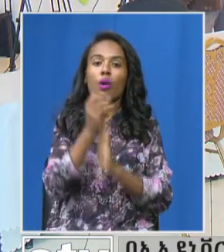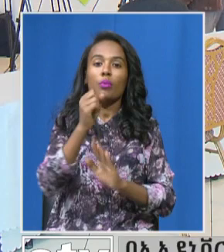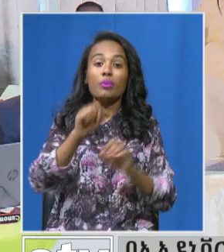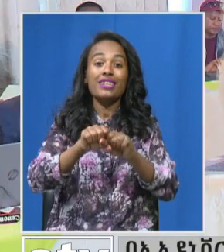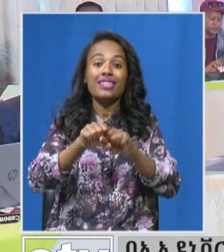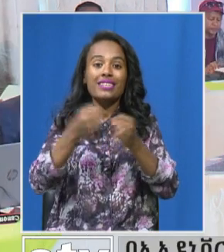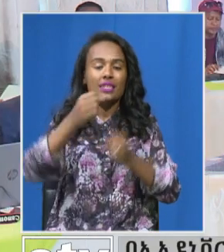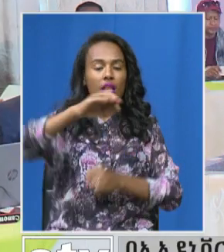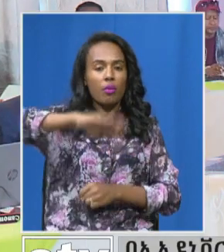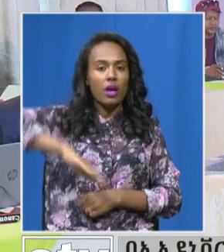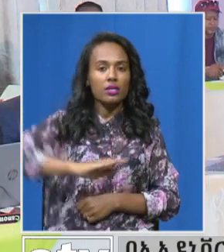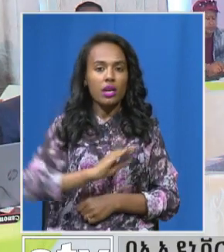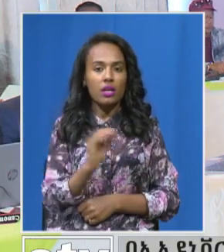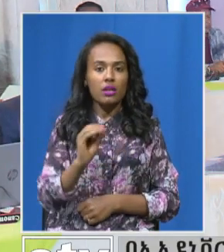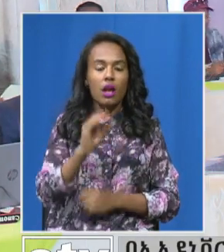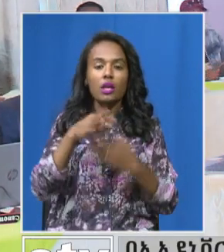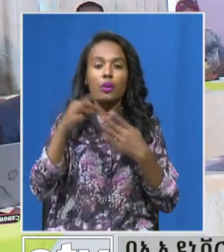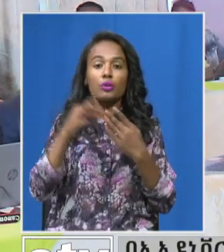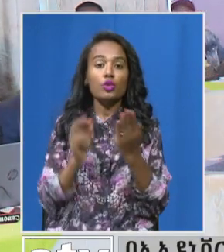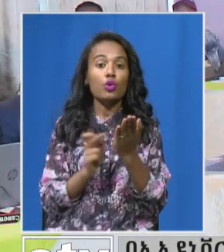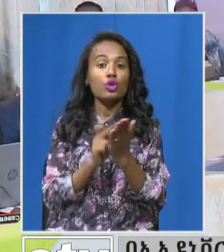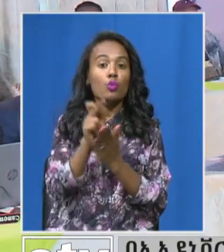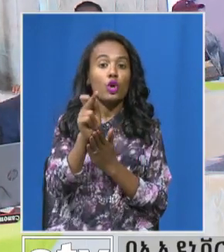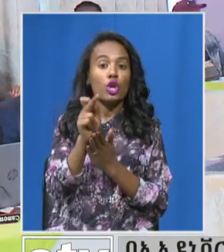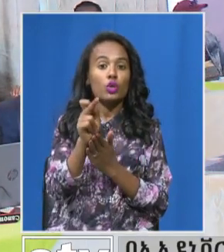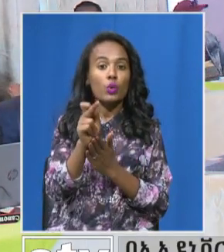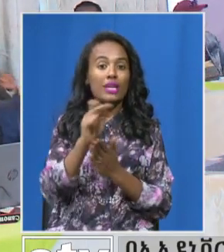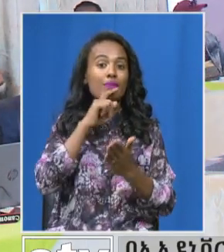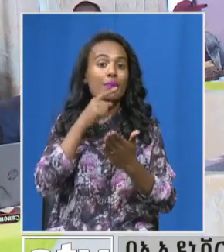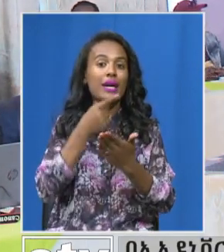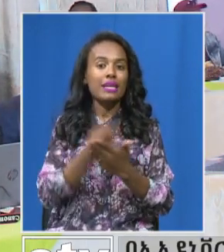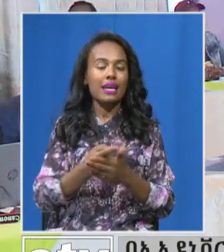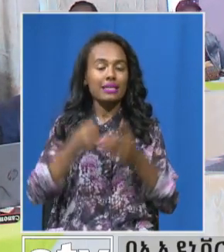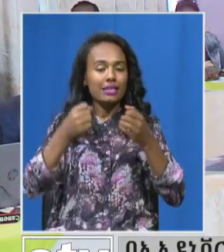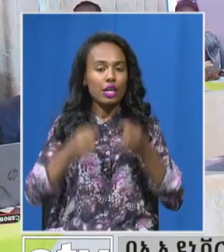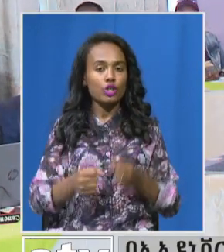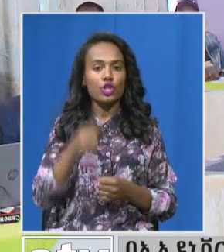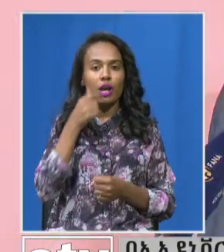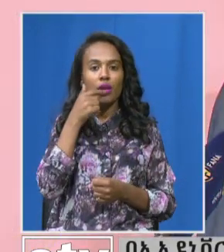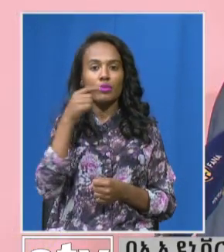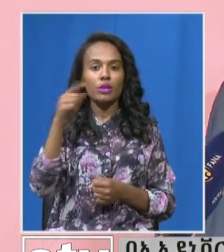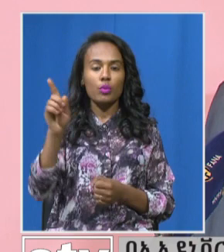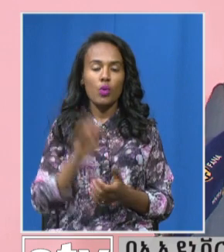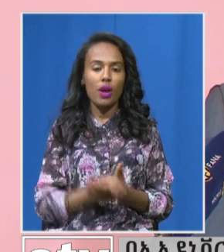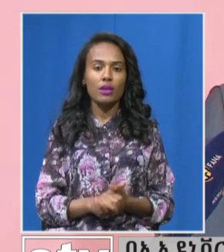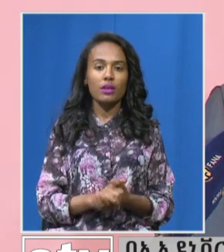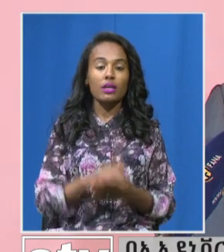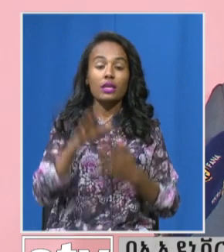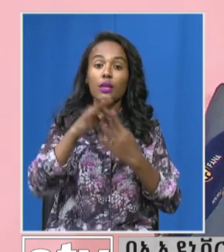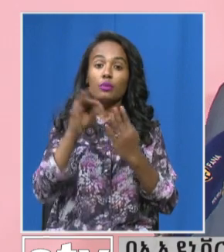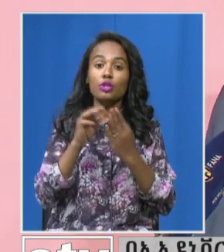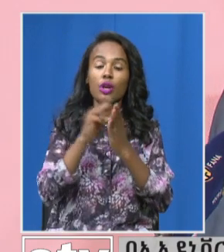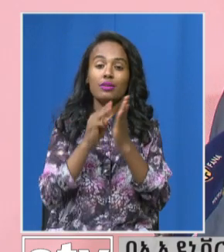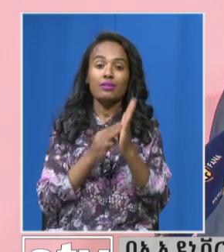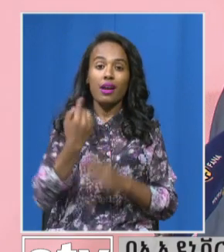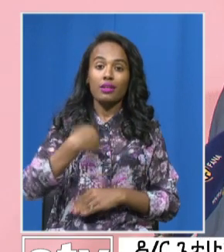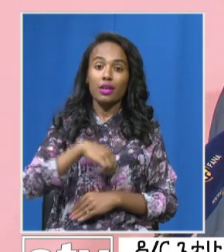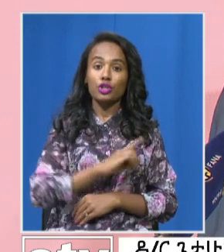ጥሰት ማስቀረትና የምርጫውን ዴሞክራሲያዊነት ማረጋገጥ ያስችላልም ተብሏል። የምርጫ ስርዓታችን